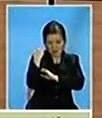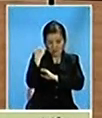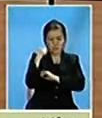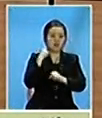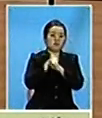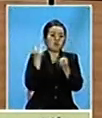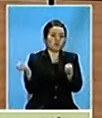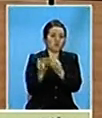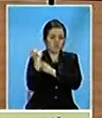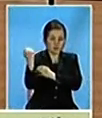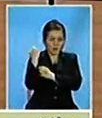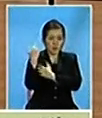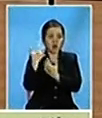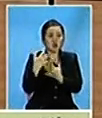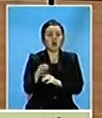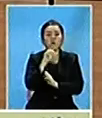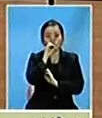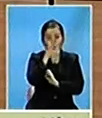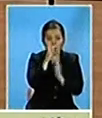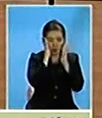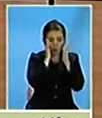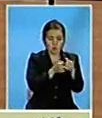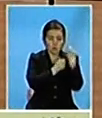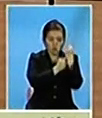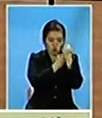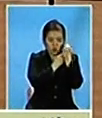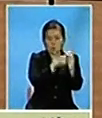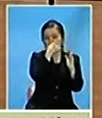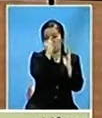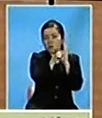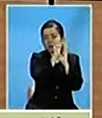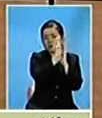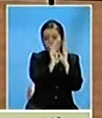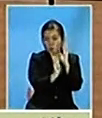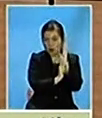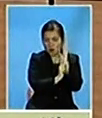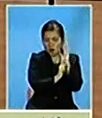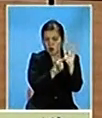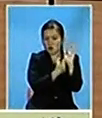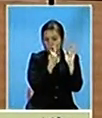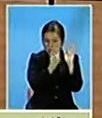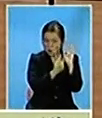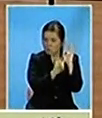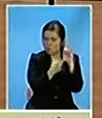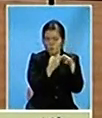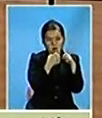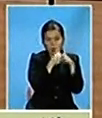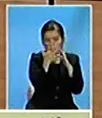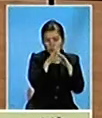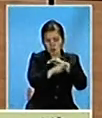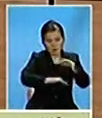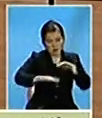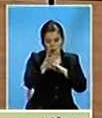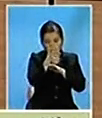ข้ออ้างที่ว่าผู้ชุมนุมทำผิดกฎหมายนั้นก็ไม่เป็นเหตุให้รับฟังได้ว่าจะ